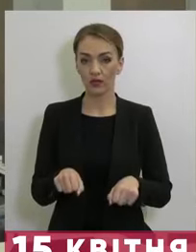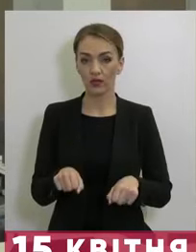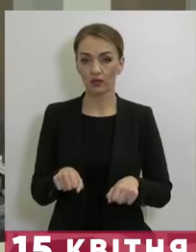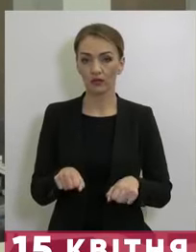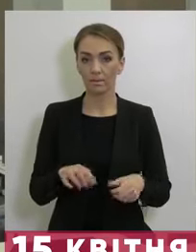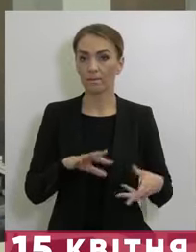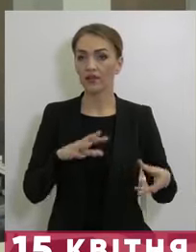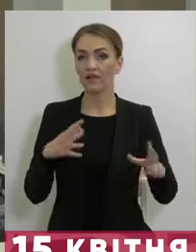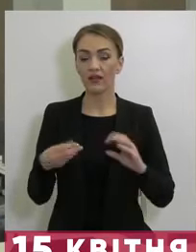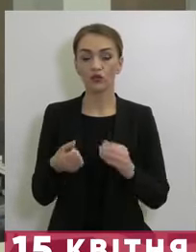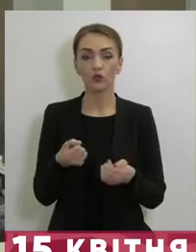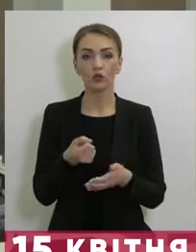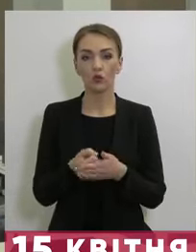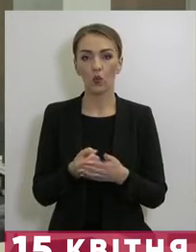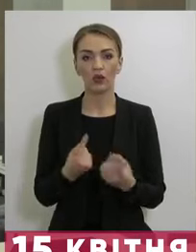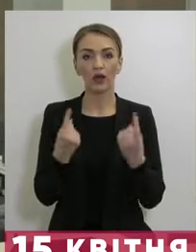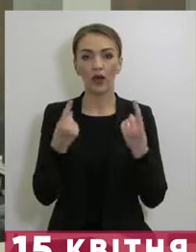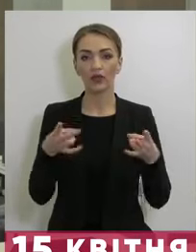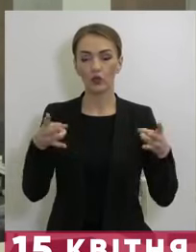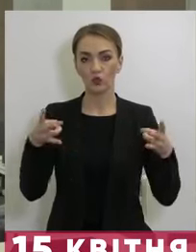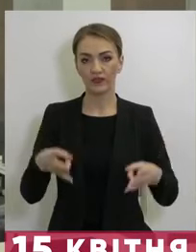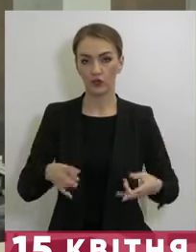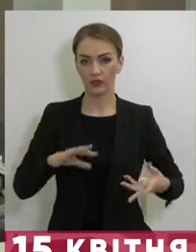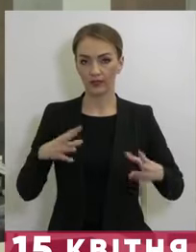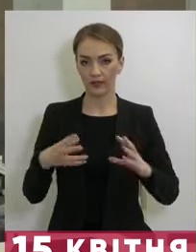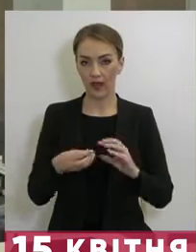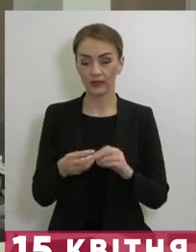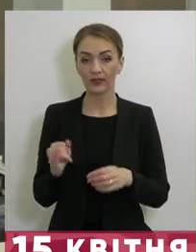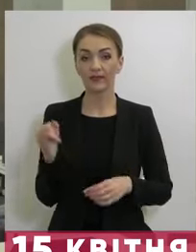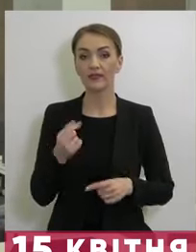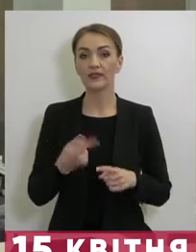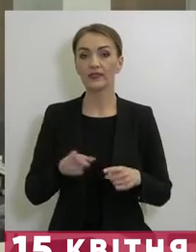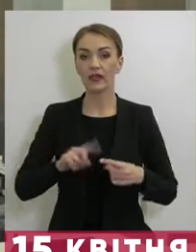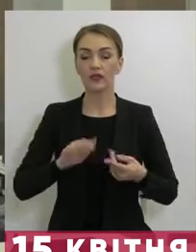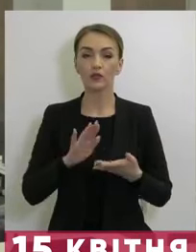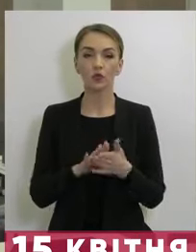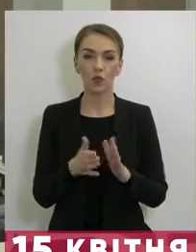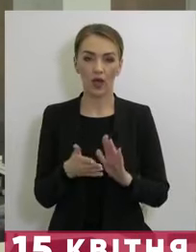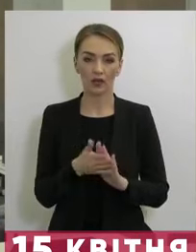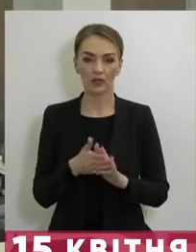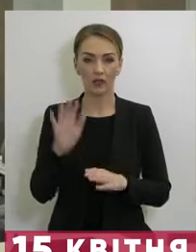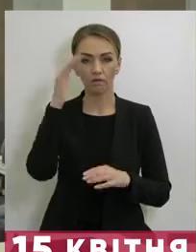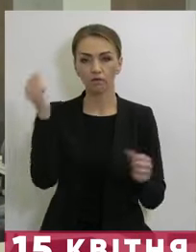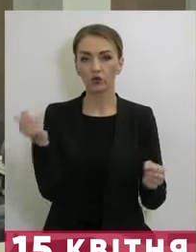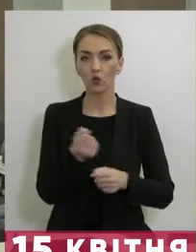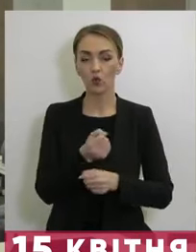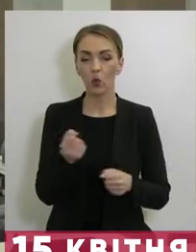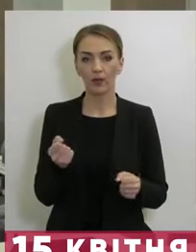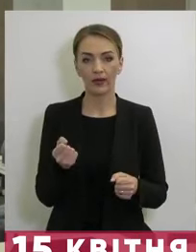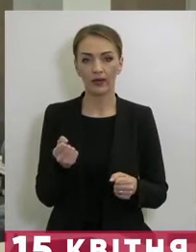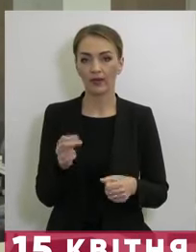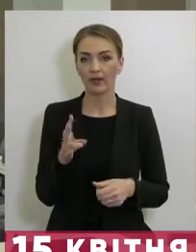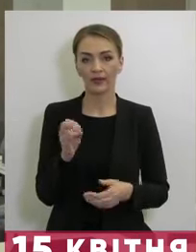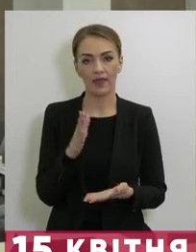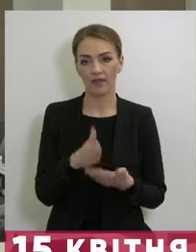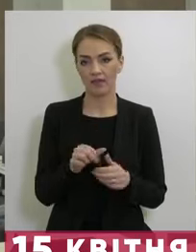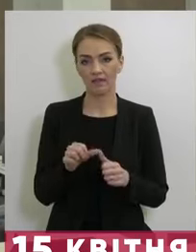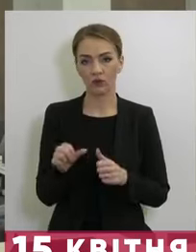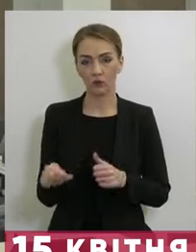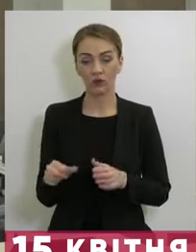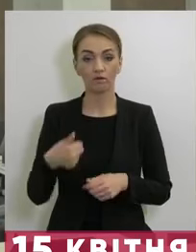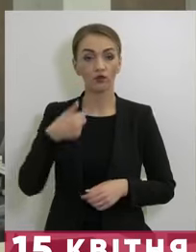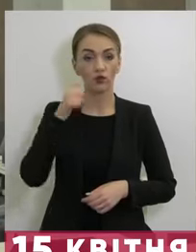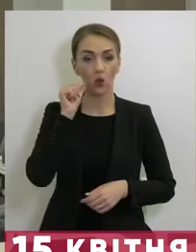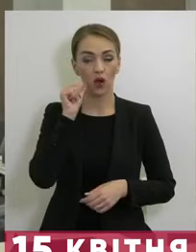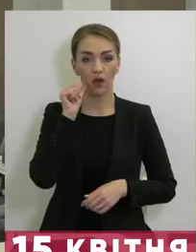до катастрофічних наслідків. І ця ситуація в Чорнобилі не є виключенням.